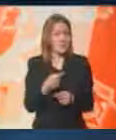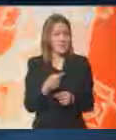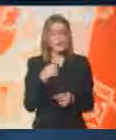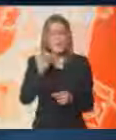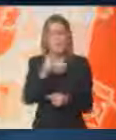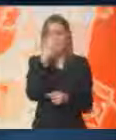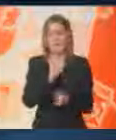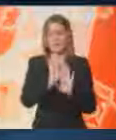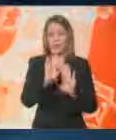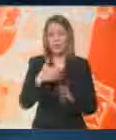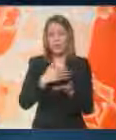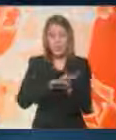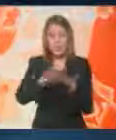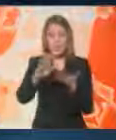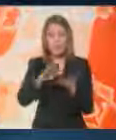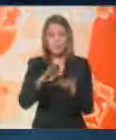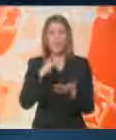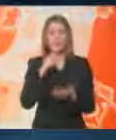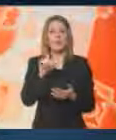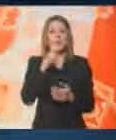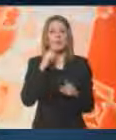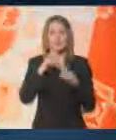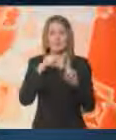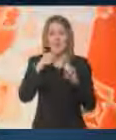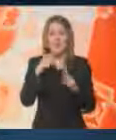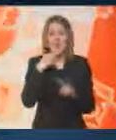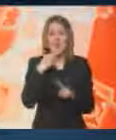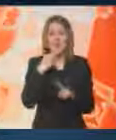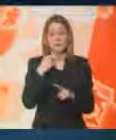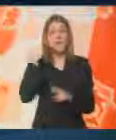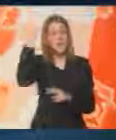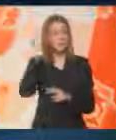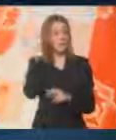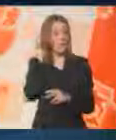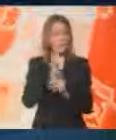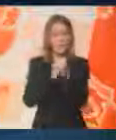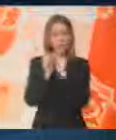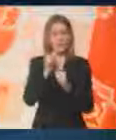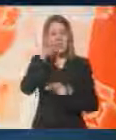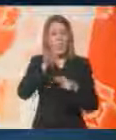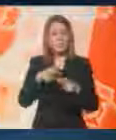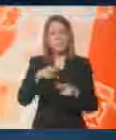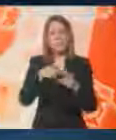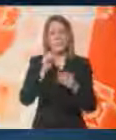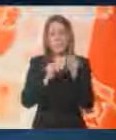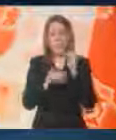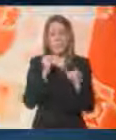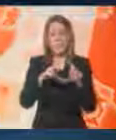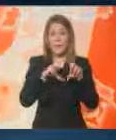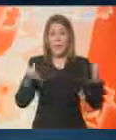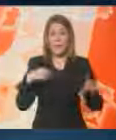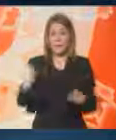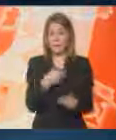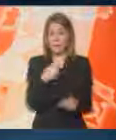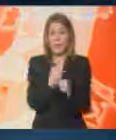bilo najbolje. Predstavnici samostalne liberalne stranke kažu da su u kontaktu sa kosovskom vladom kako bi rešili problem tablica. Naravno da činimo